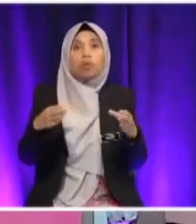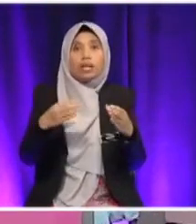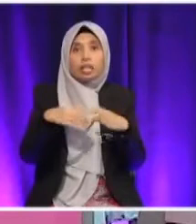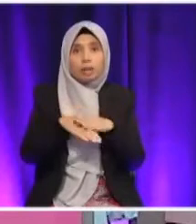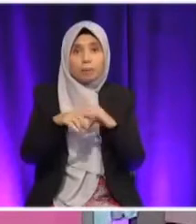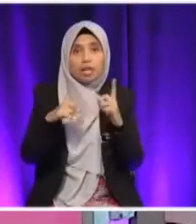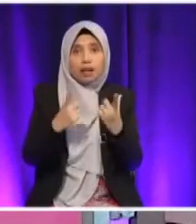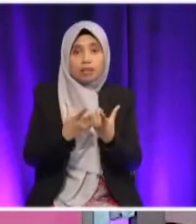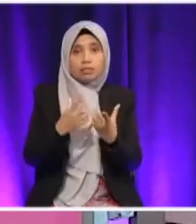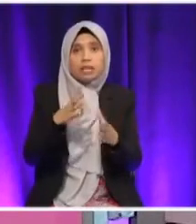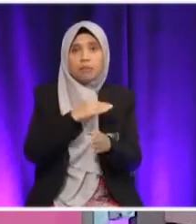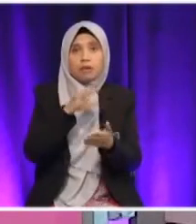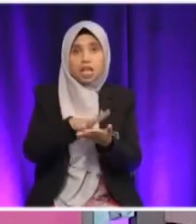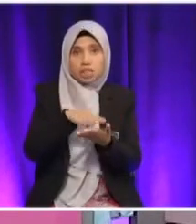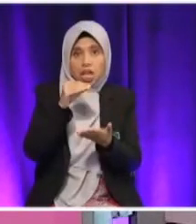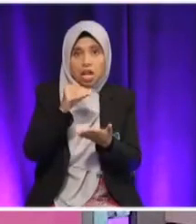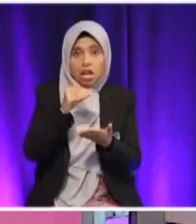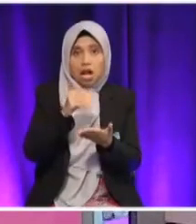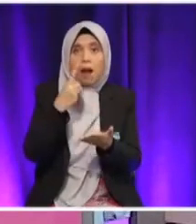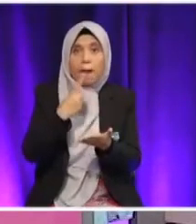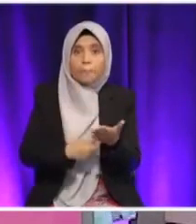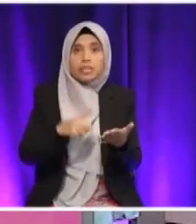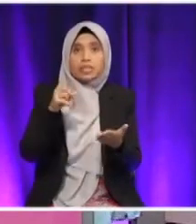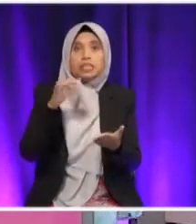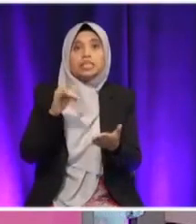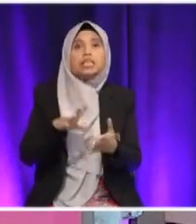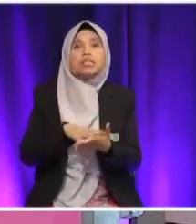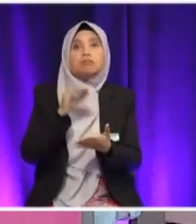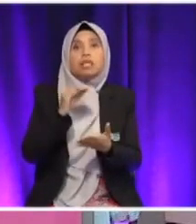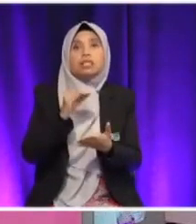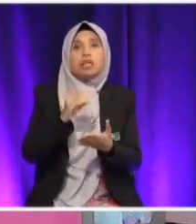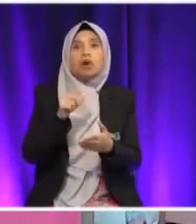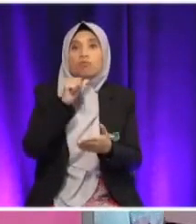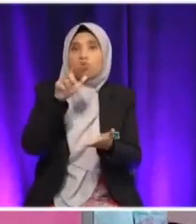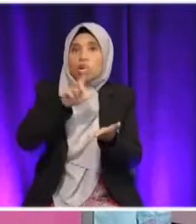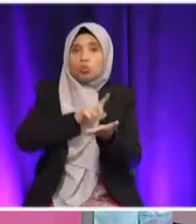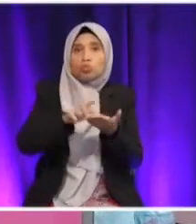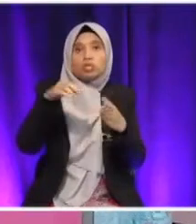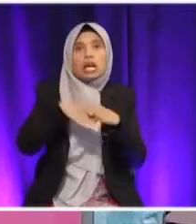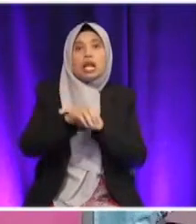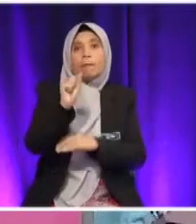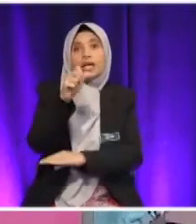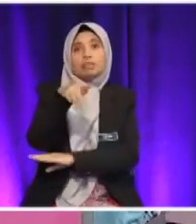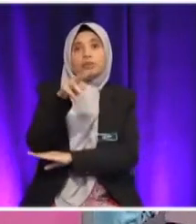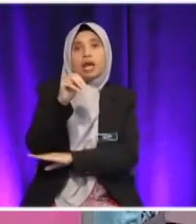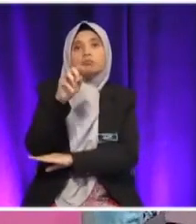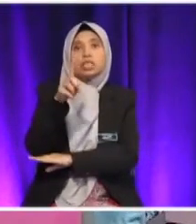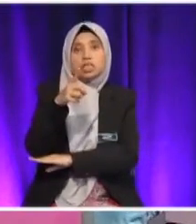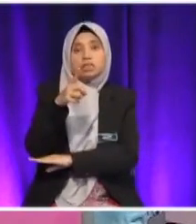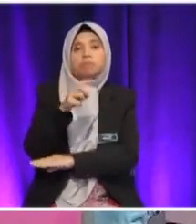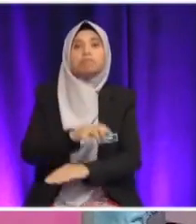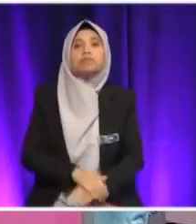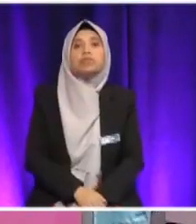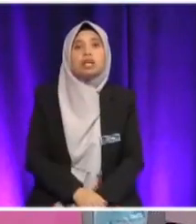Pelajaran apa yang kita pelajari buka stacked lulus SPM tetapi mendapat hidupnya lebih berkat dan Disini ini